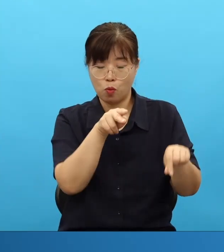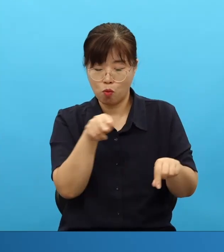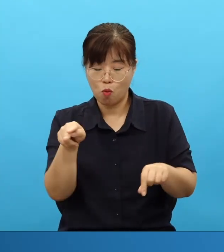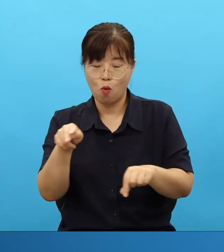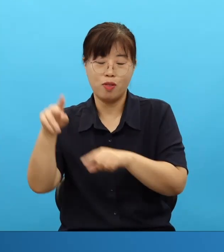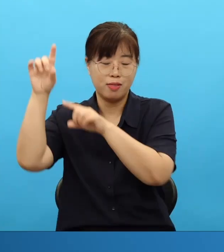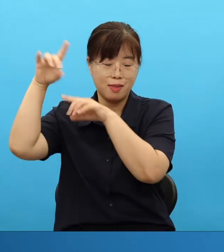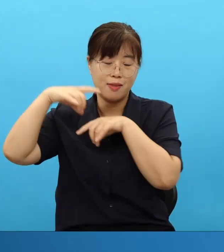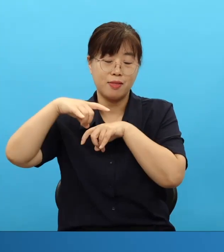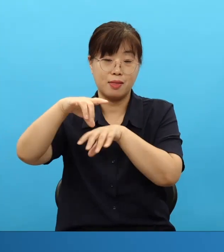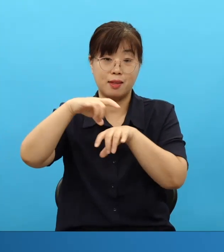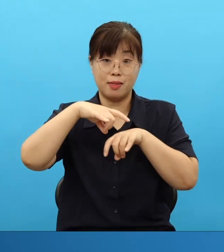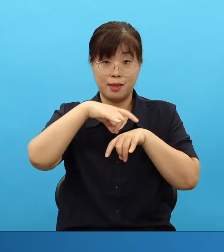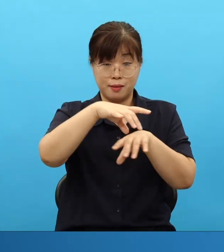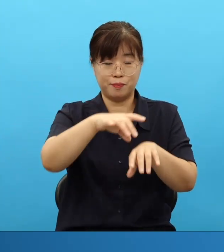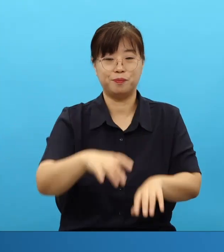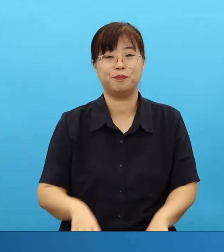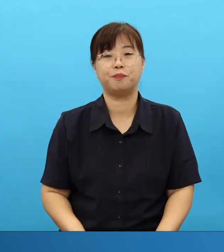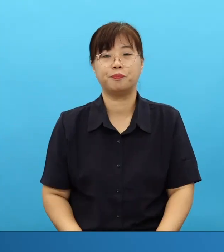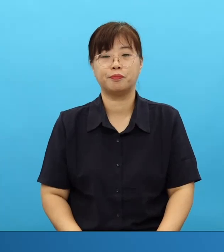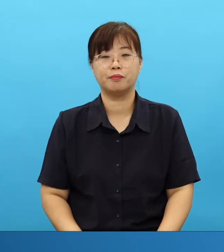유일성 제료가